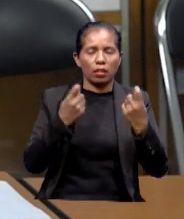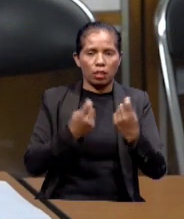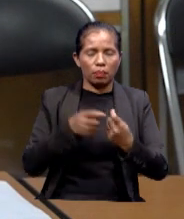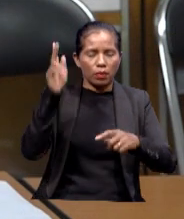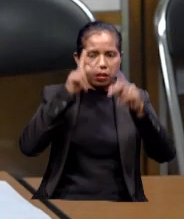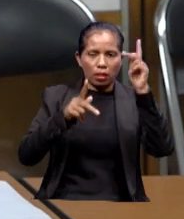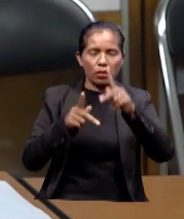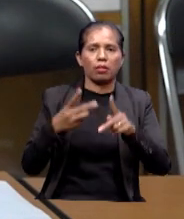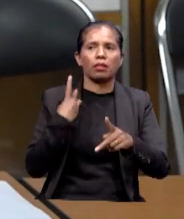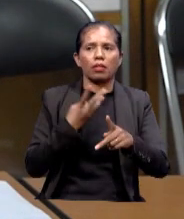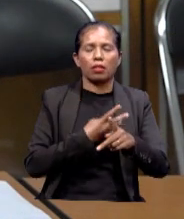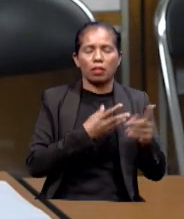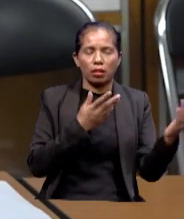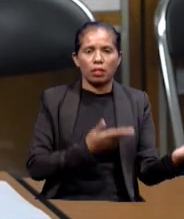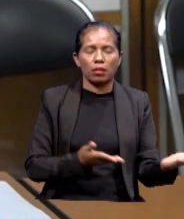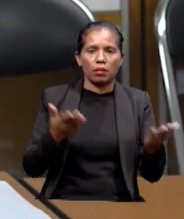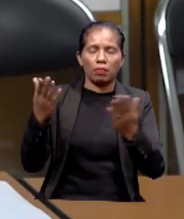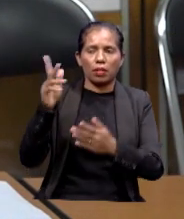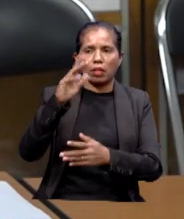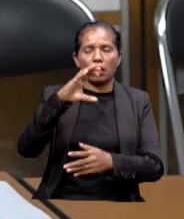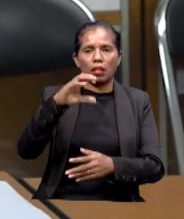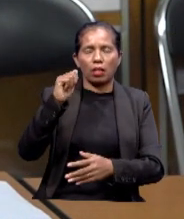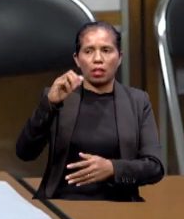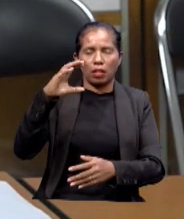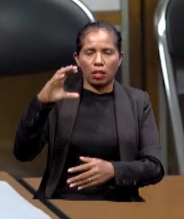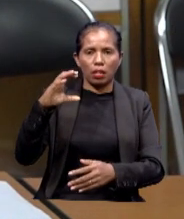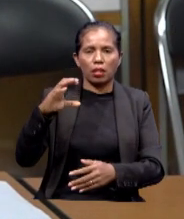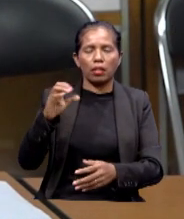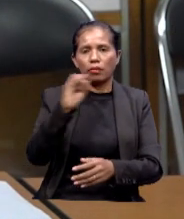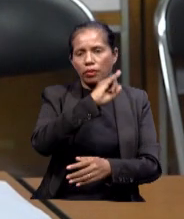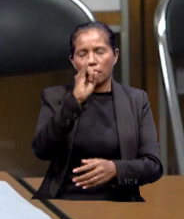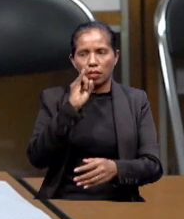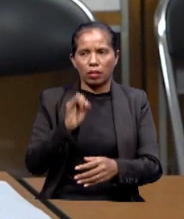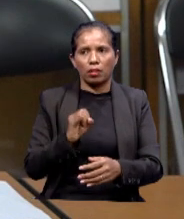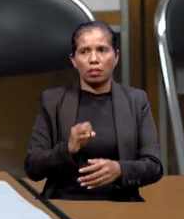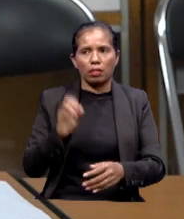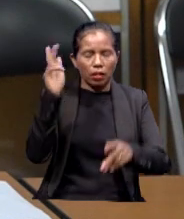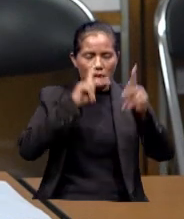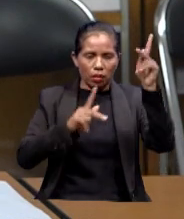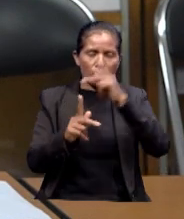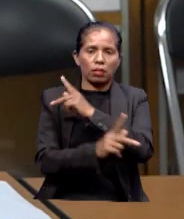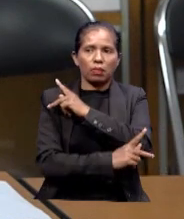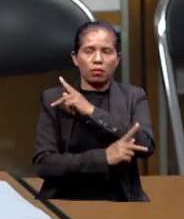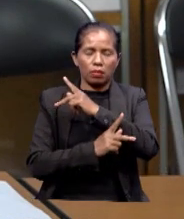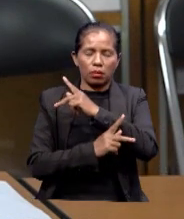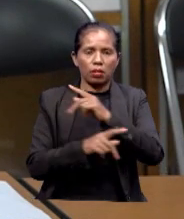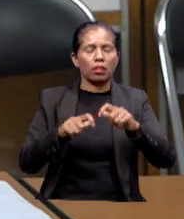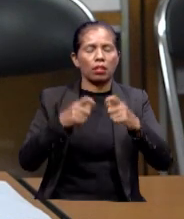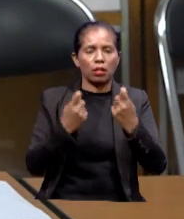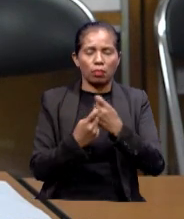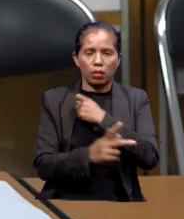mag delega ma iha ka, ka ke investiga ne, normalmente ne kaso korupsyon de. Tipo kaso korupsyon